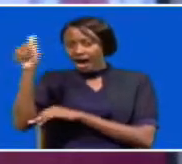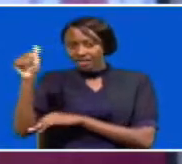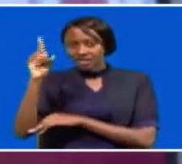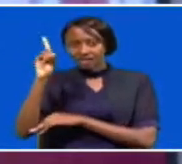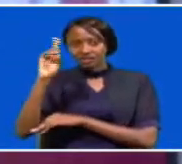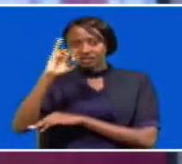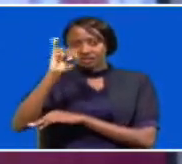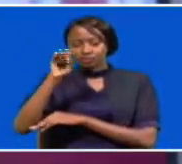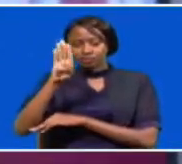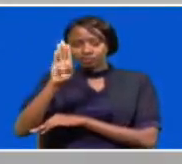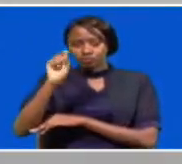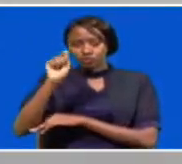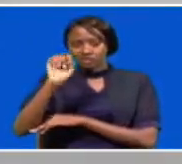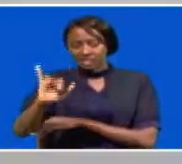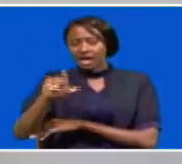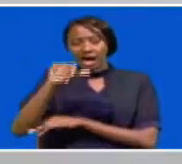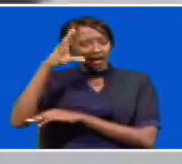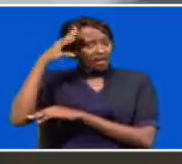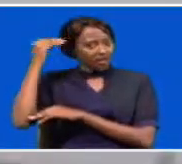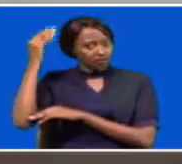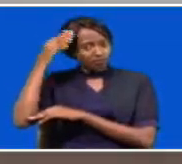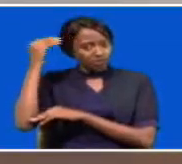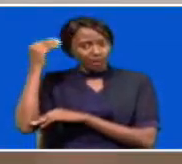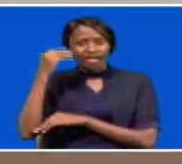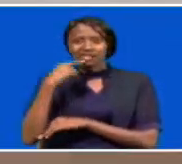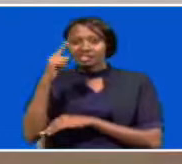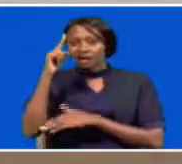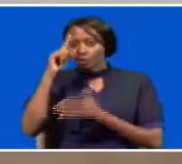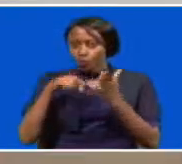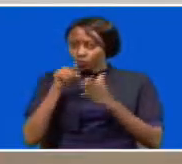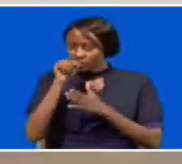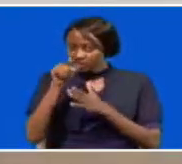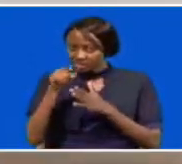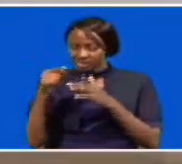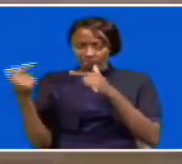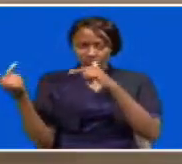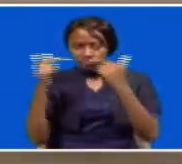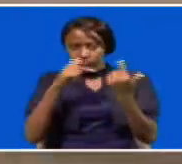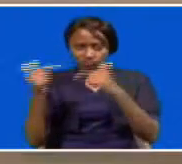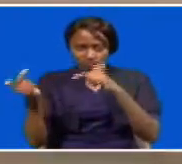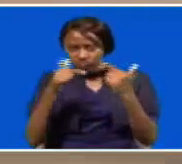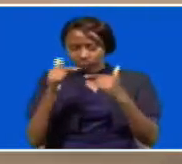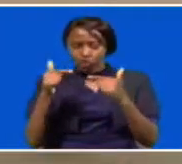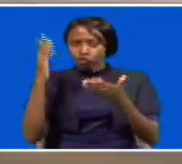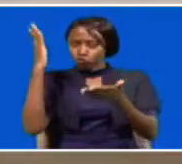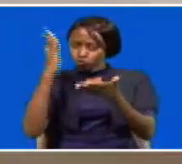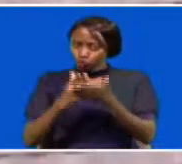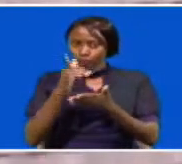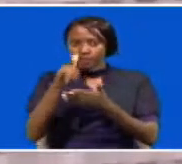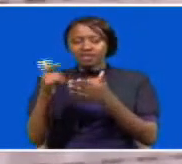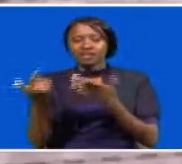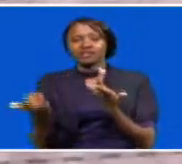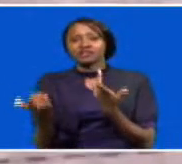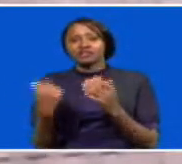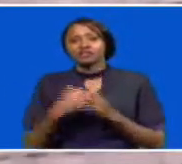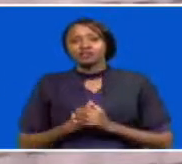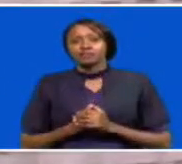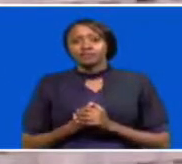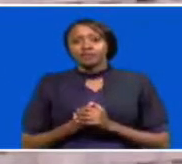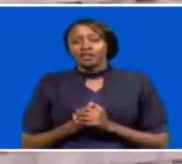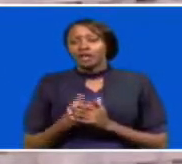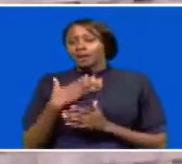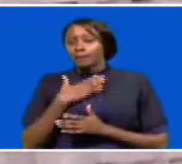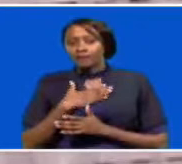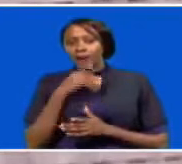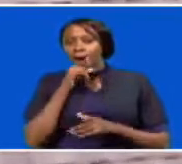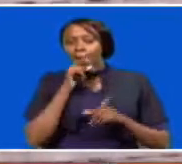Hassan Sheikh Mohamud wa Somalia wakitoa wito kwa makundi hayo mawili ya kijeshi nchini Sudan kusitisha vita hivyo. My elder brothers, the heads